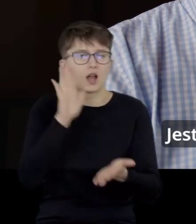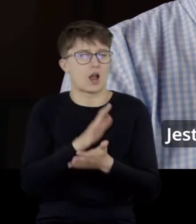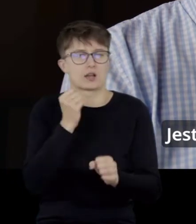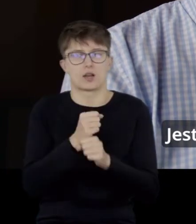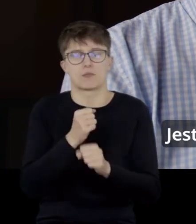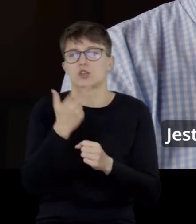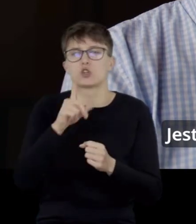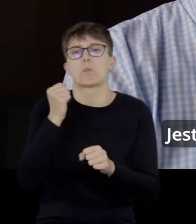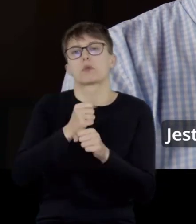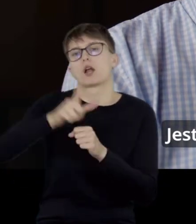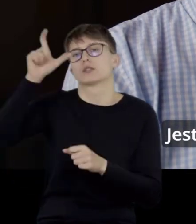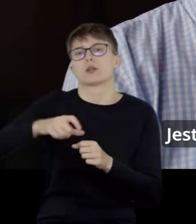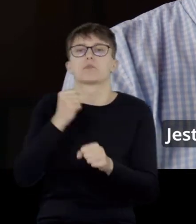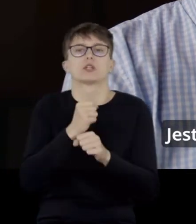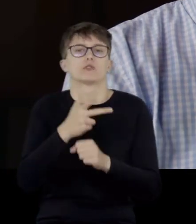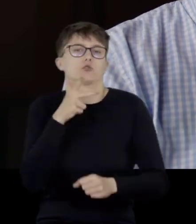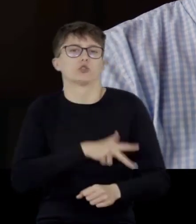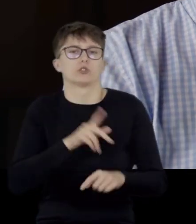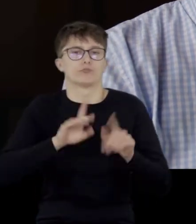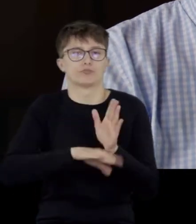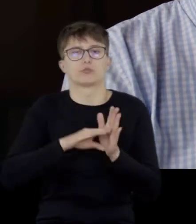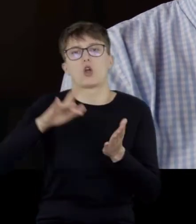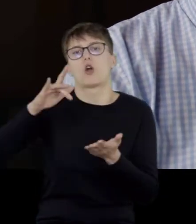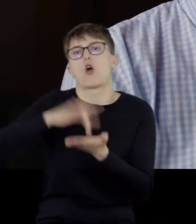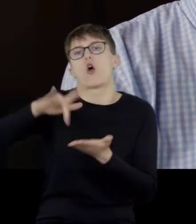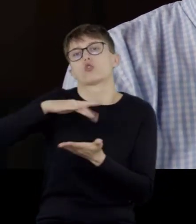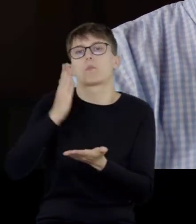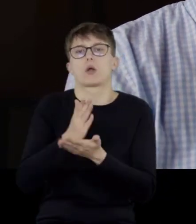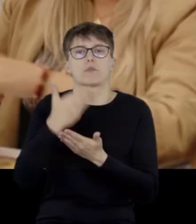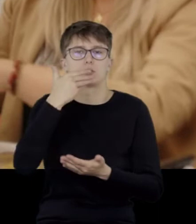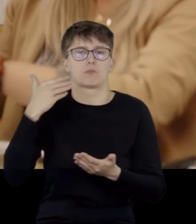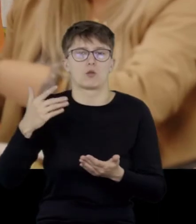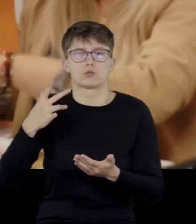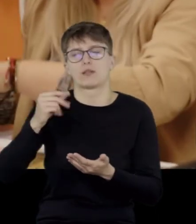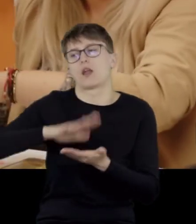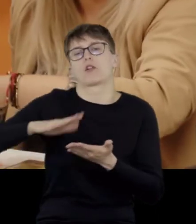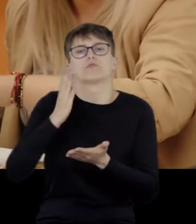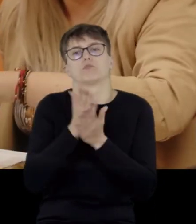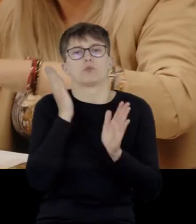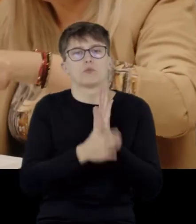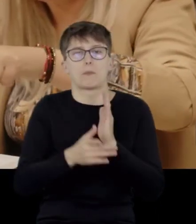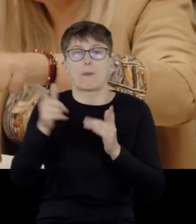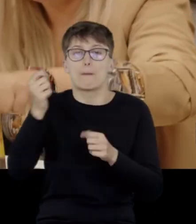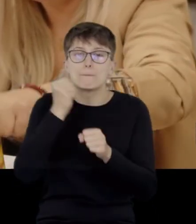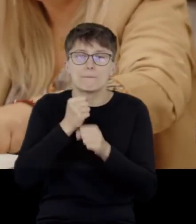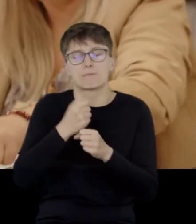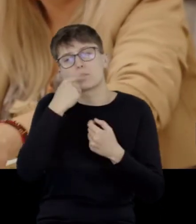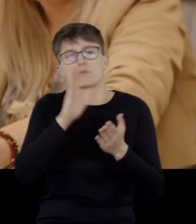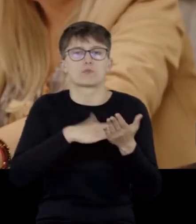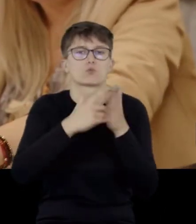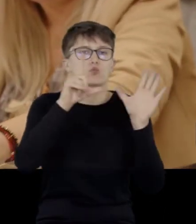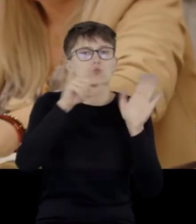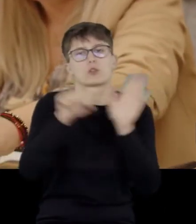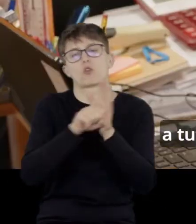niż praca pracownika socjalnego w ośrodku pomocy społecznej na rejonie, bo tam pracuje się powiedzmy od 7